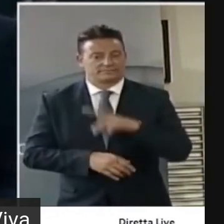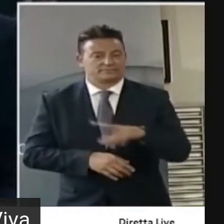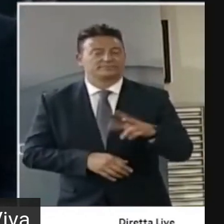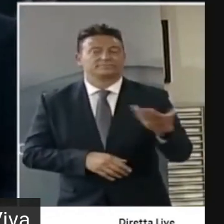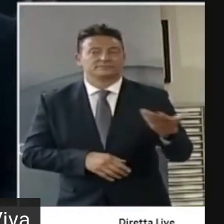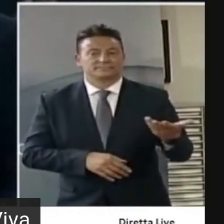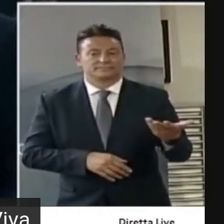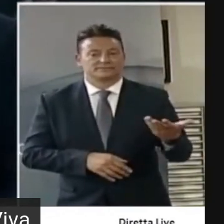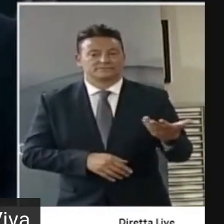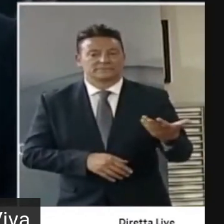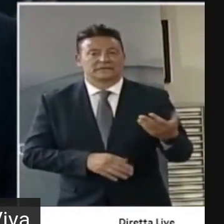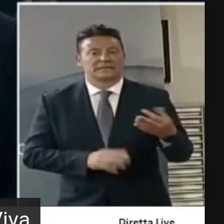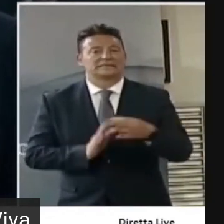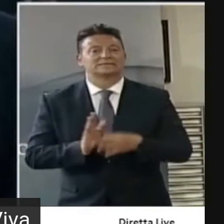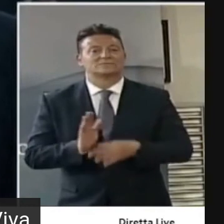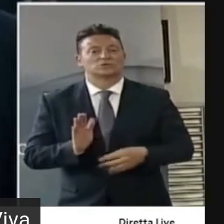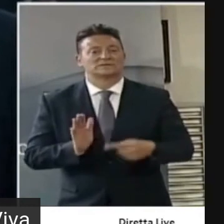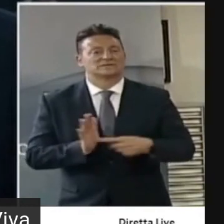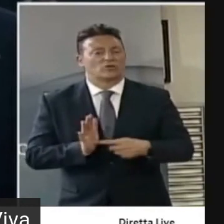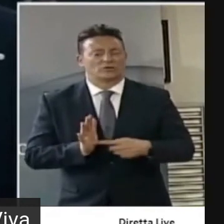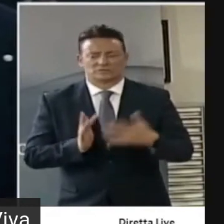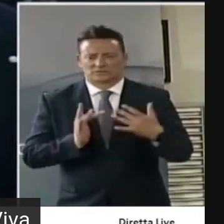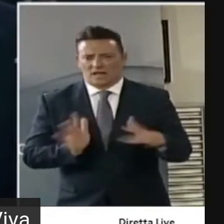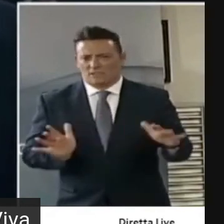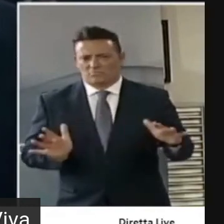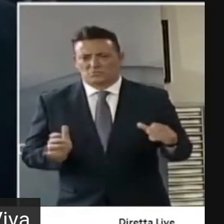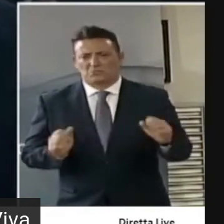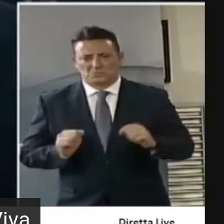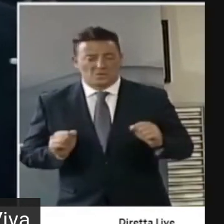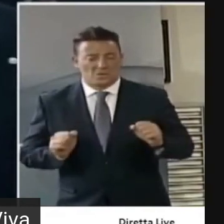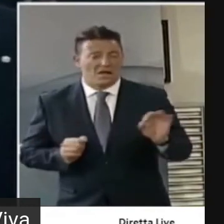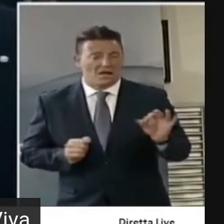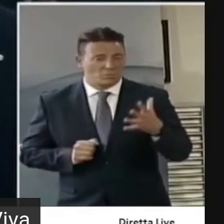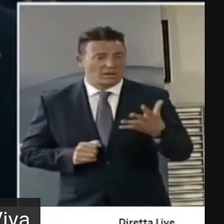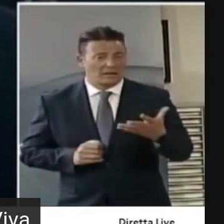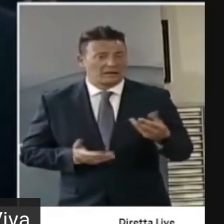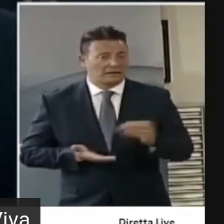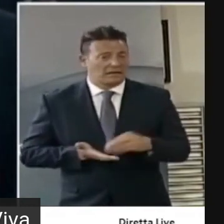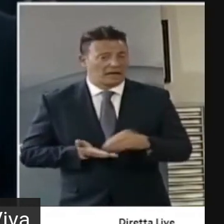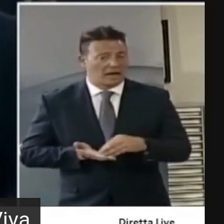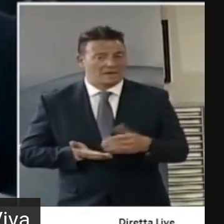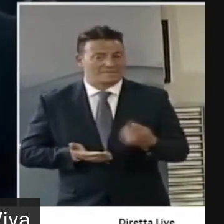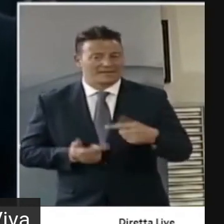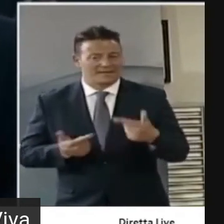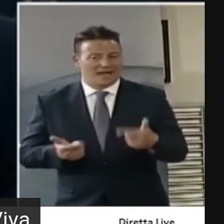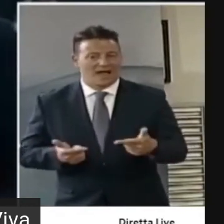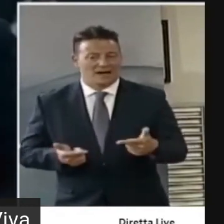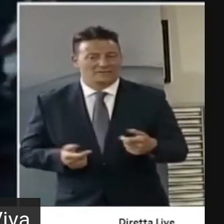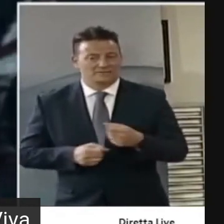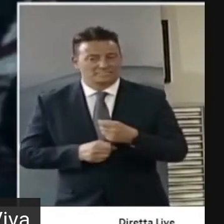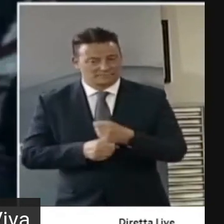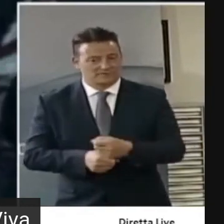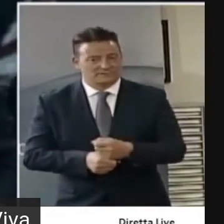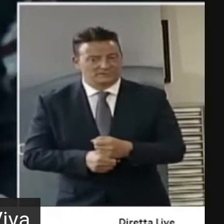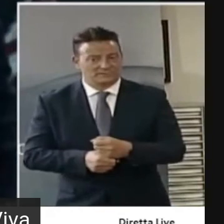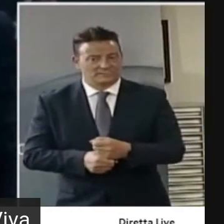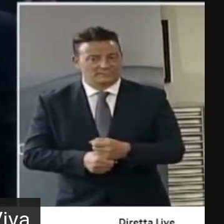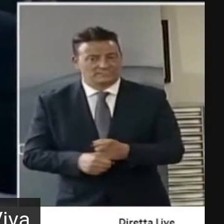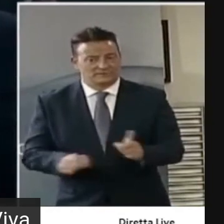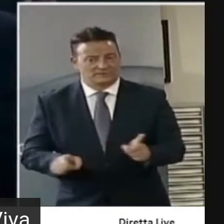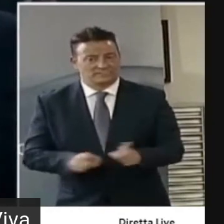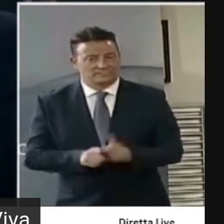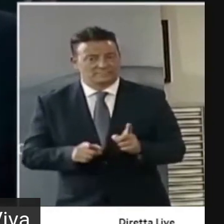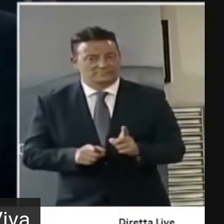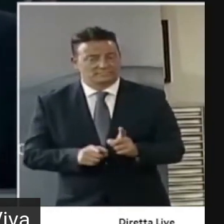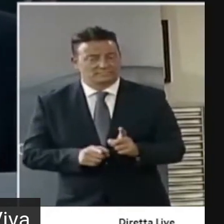dispositivo volutamente semplice, si può chiaramente eventualmente integrare, proprio per dare mandato esattamente